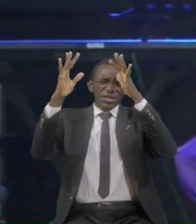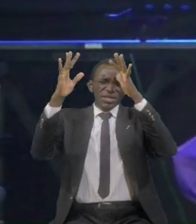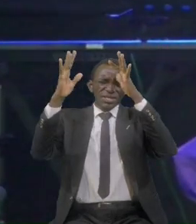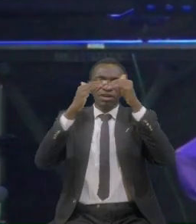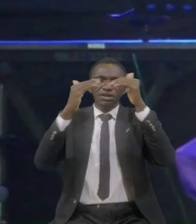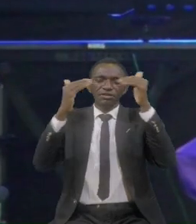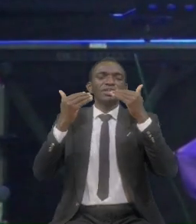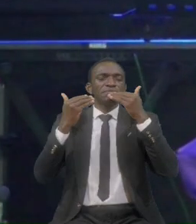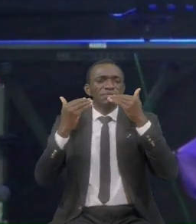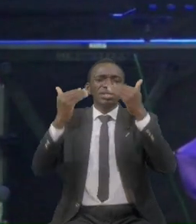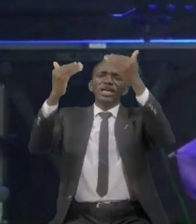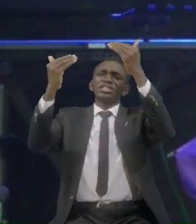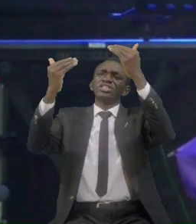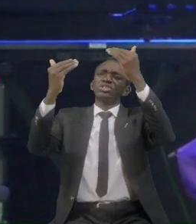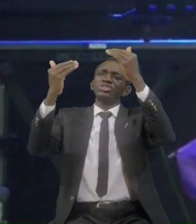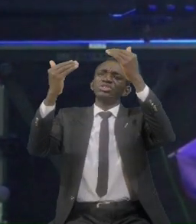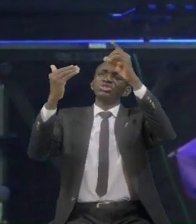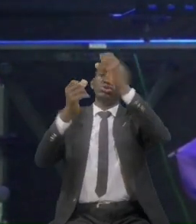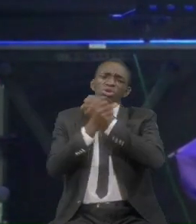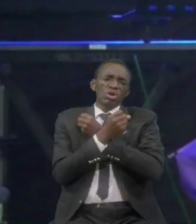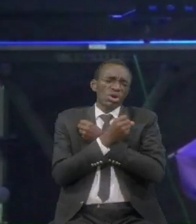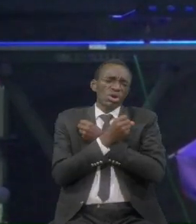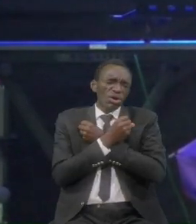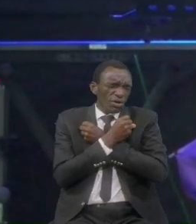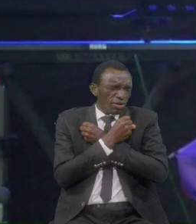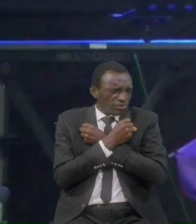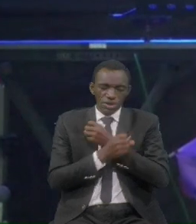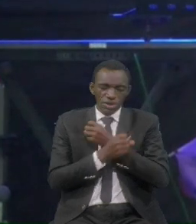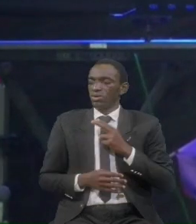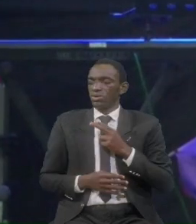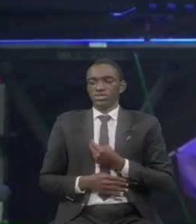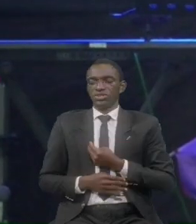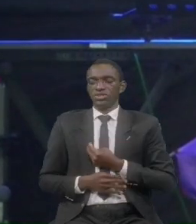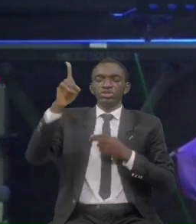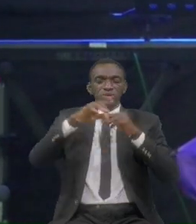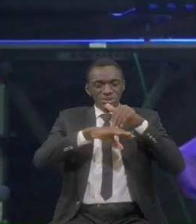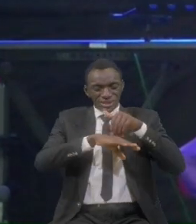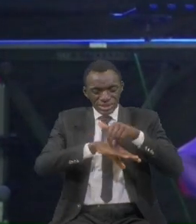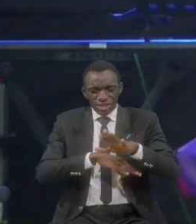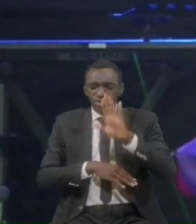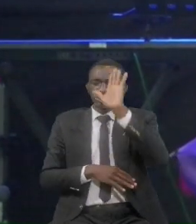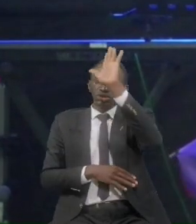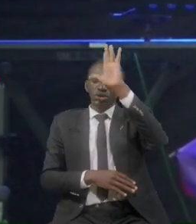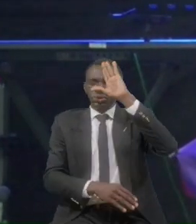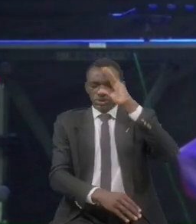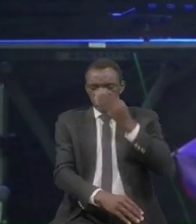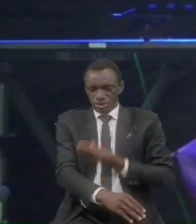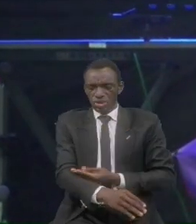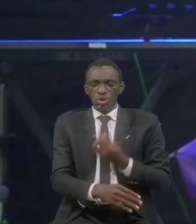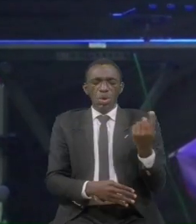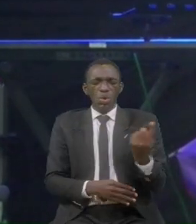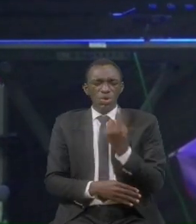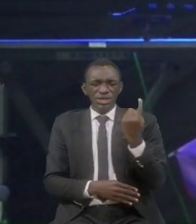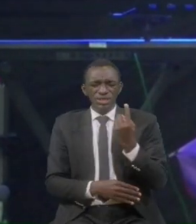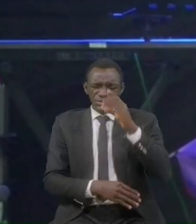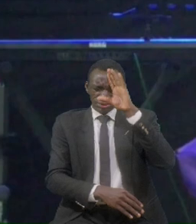us. Salamat kay grabe ang imong pagkilos sa kanimo. That you sent your only begotten son. Nga imo gipadalang bugtong